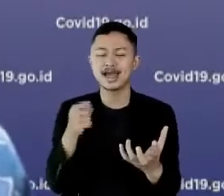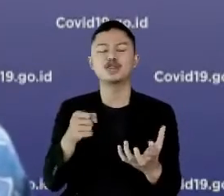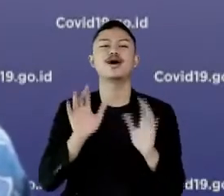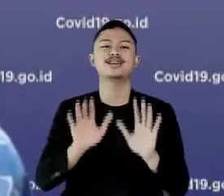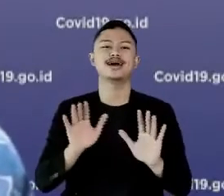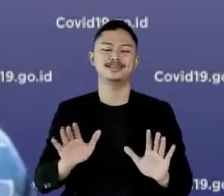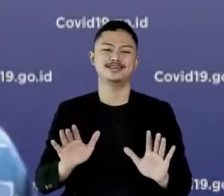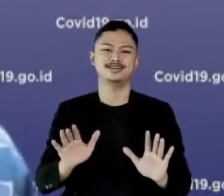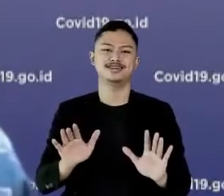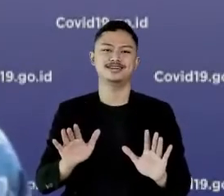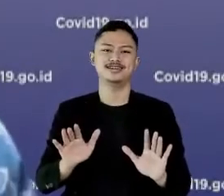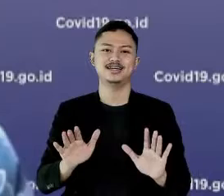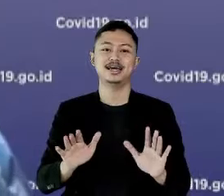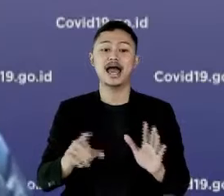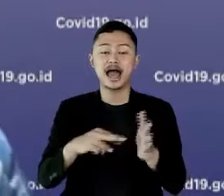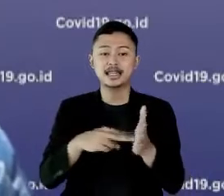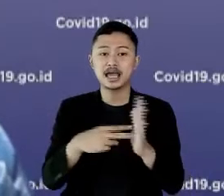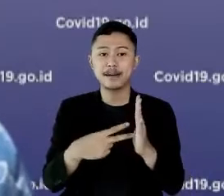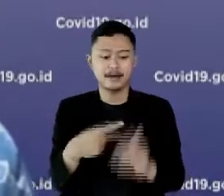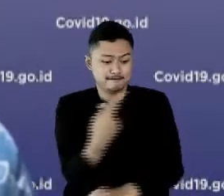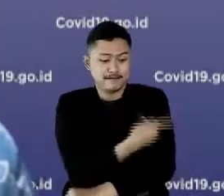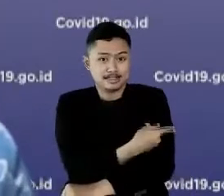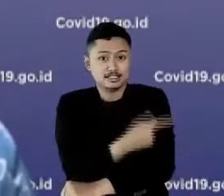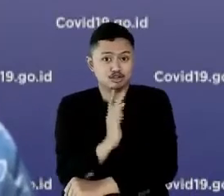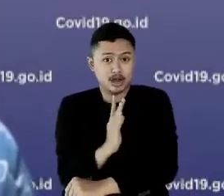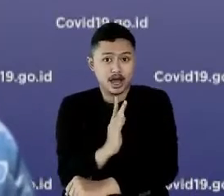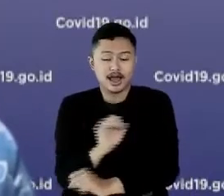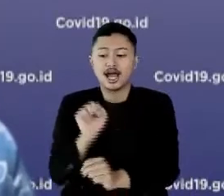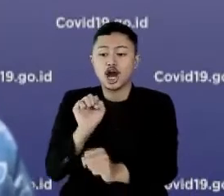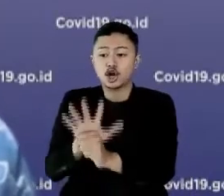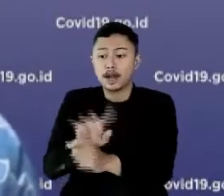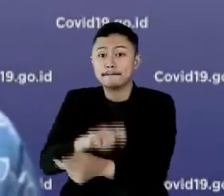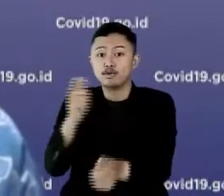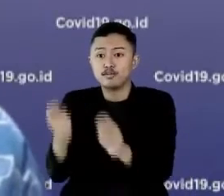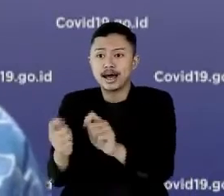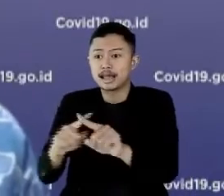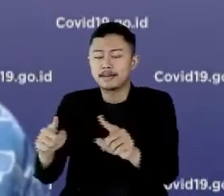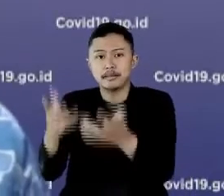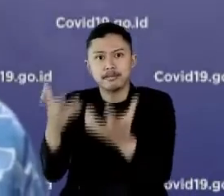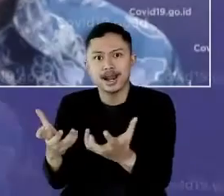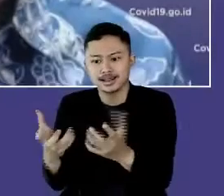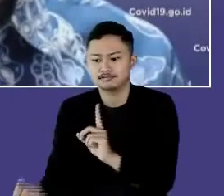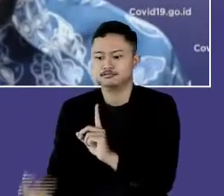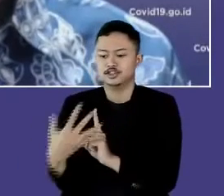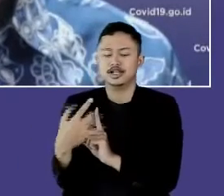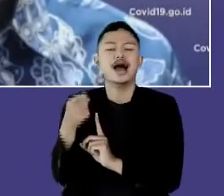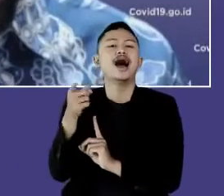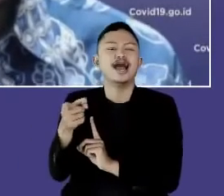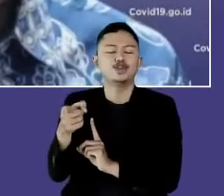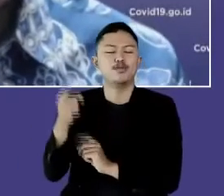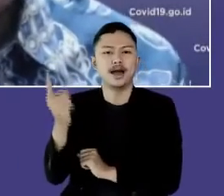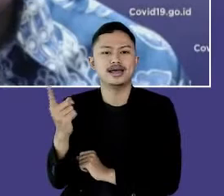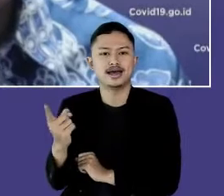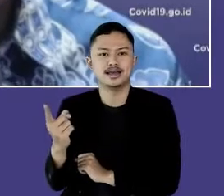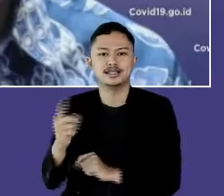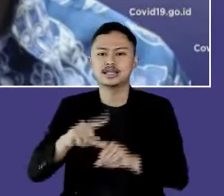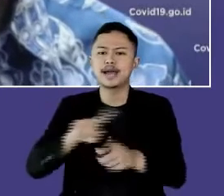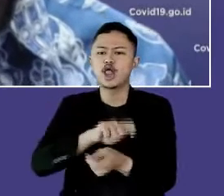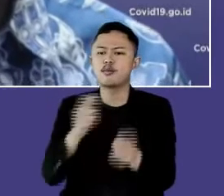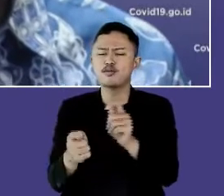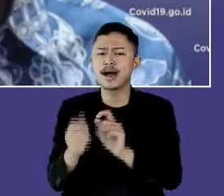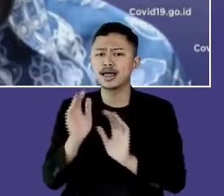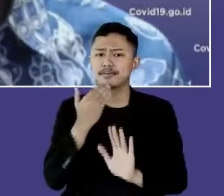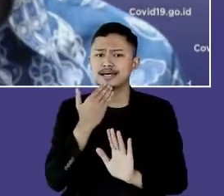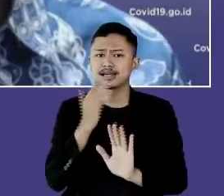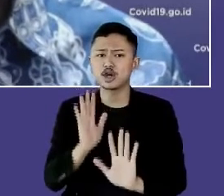antibody gitu. Jadi dia nggak kurang mempan terhadap vaksinasi. Itu yang kita takutkan. Gitu. Ya. Pak Iwan, terkait dengan